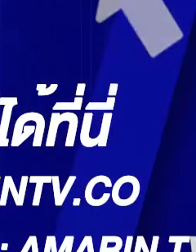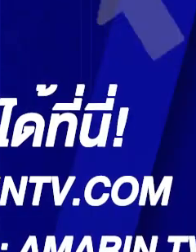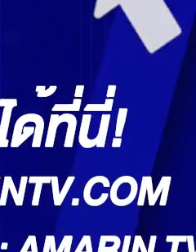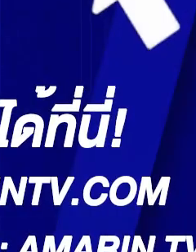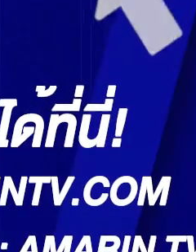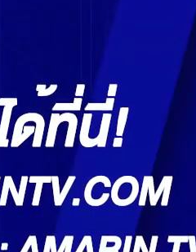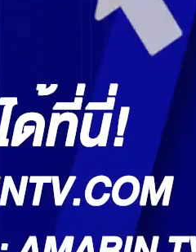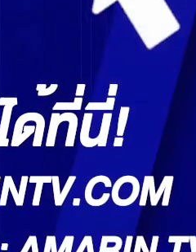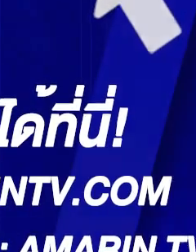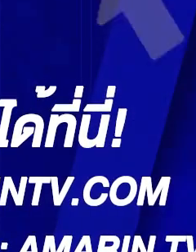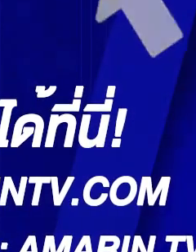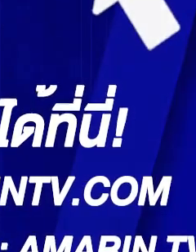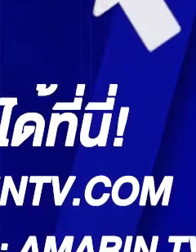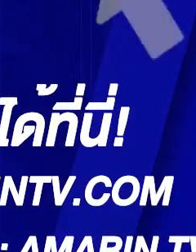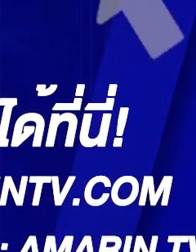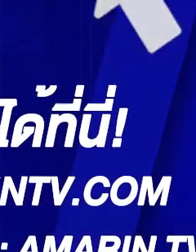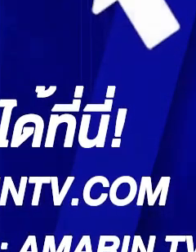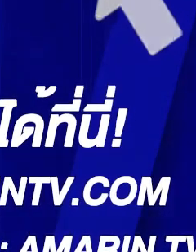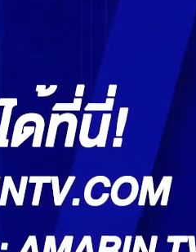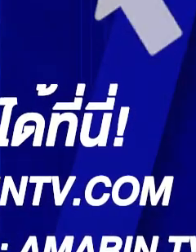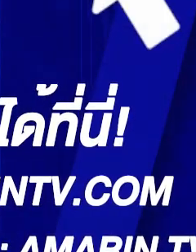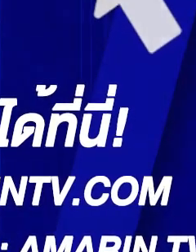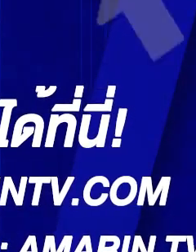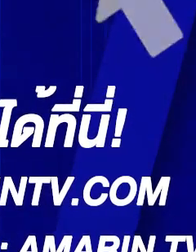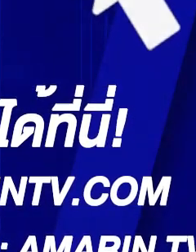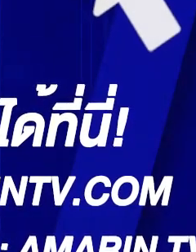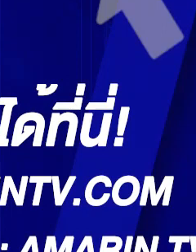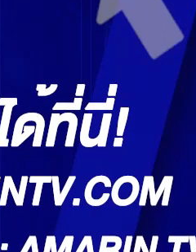ฝากติดตามข่าวเที่ยงอมรินทร์ทีวีทุกวันตั้งแต่เวล